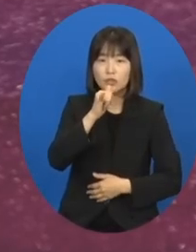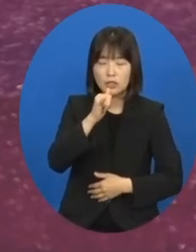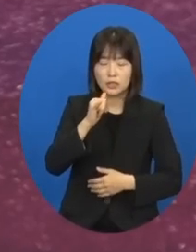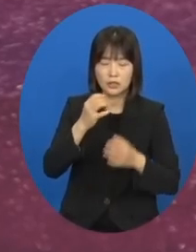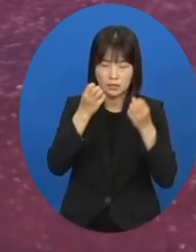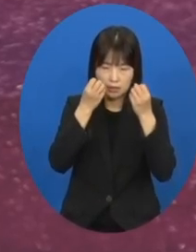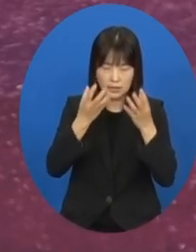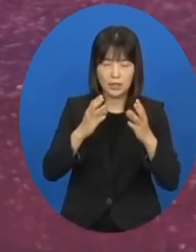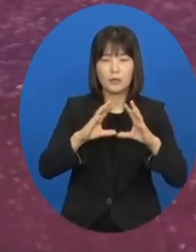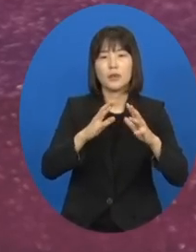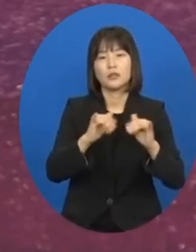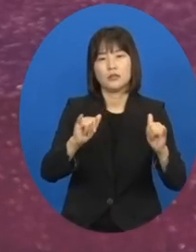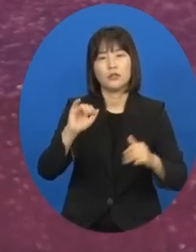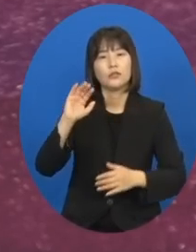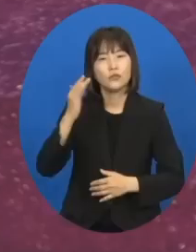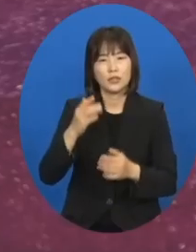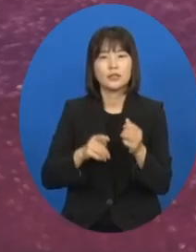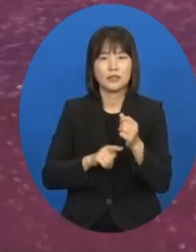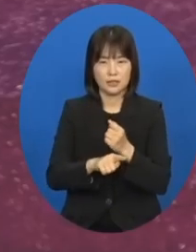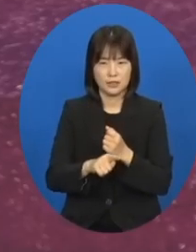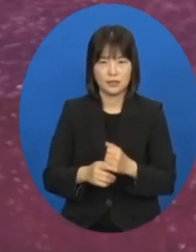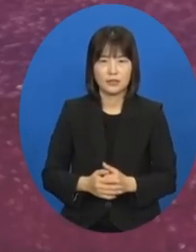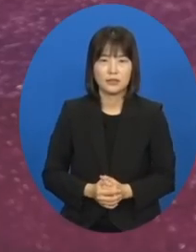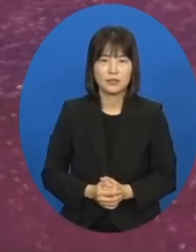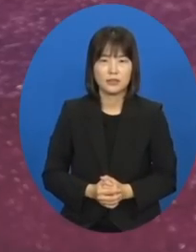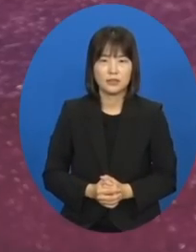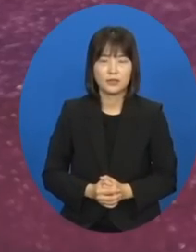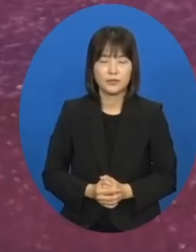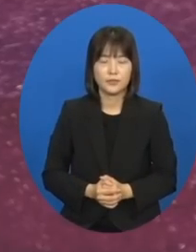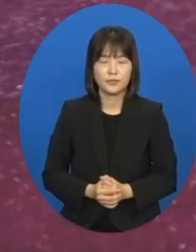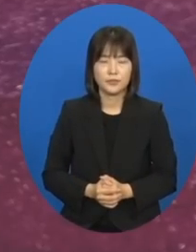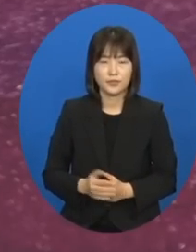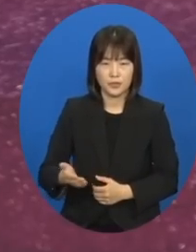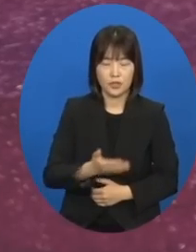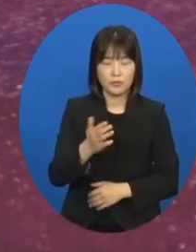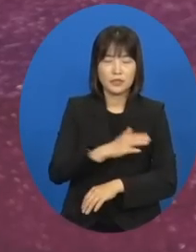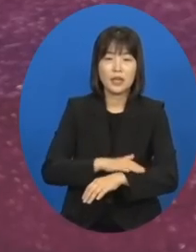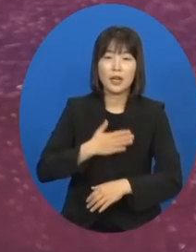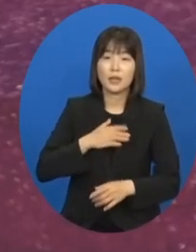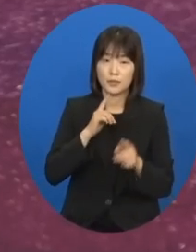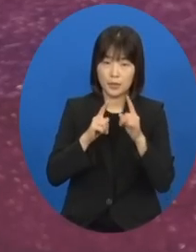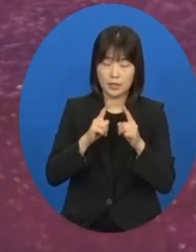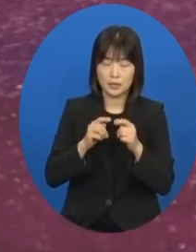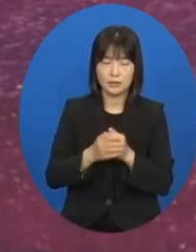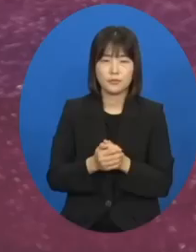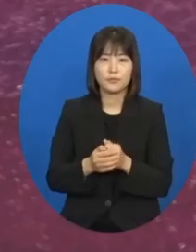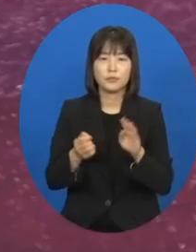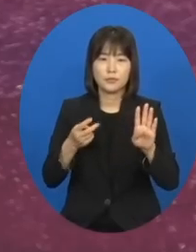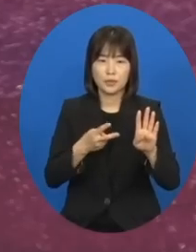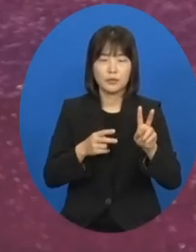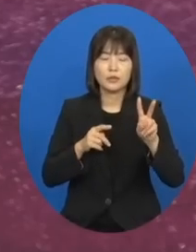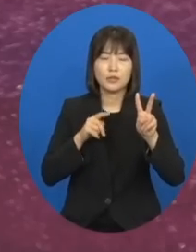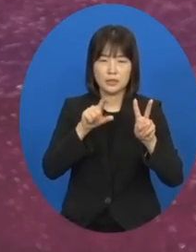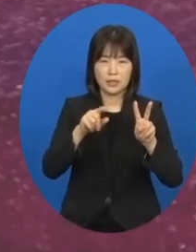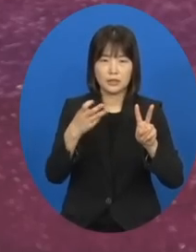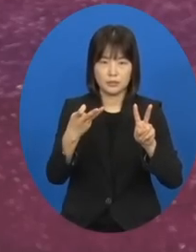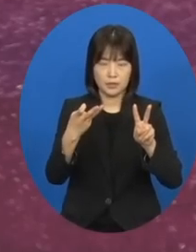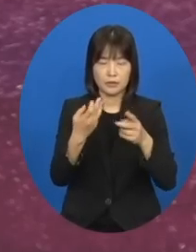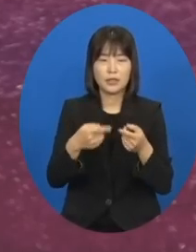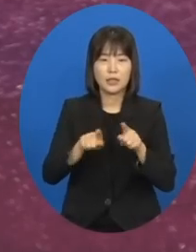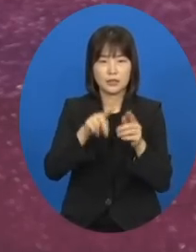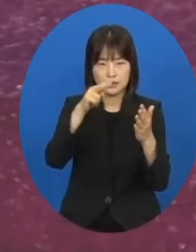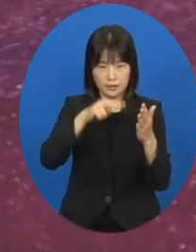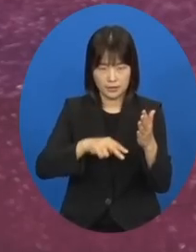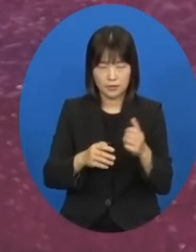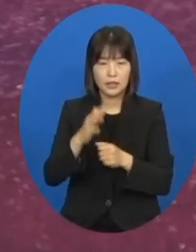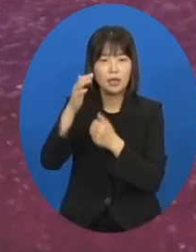새 백성이 된다는 뜻입니다 자 여러분 잘 아시는 말씀이에요 빌립보서 2장 13절 말씀을 우리 함께 우리